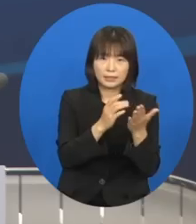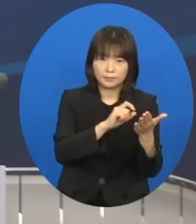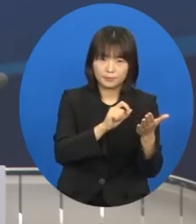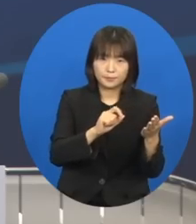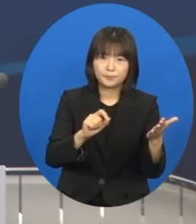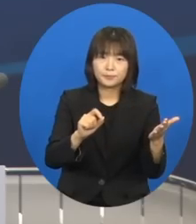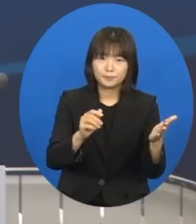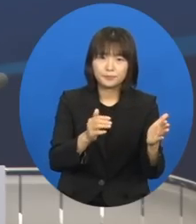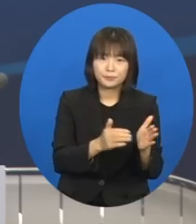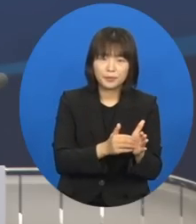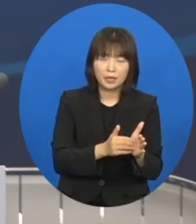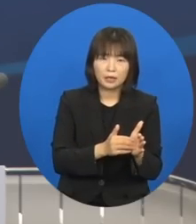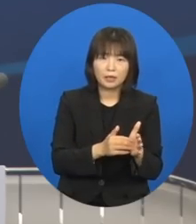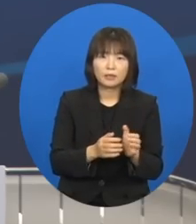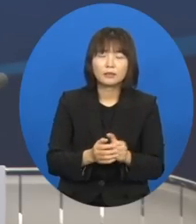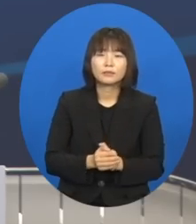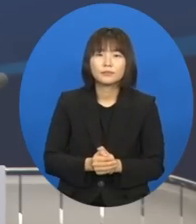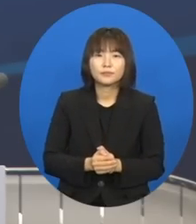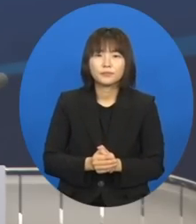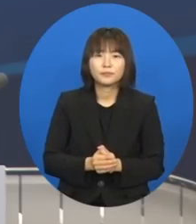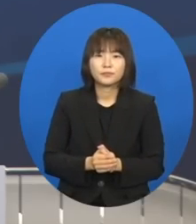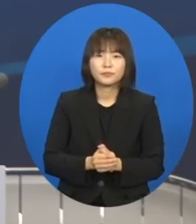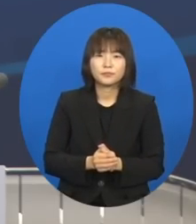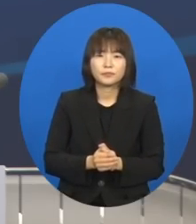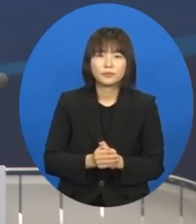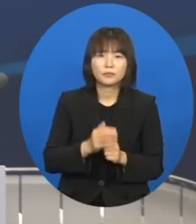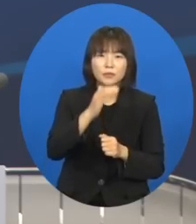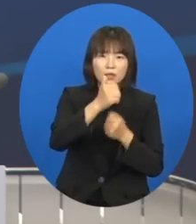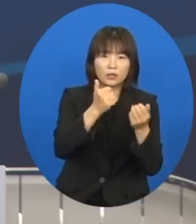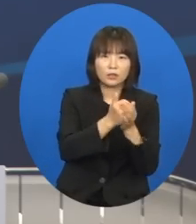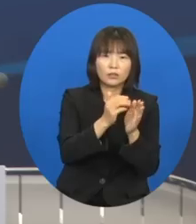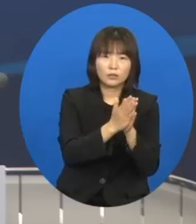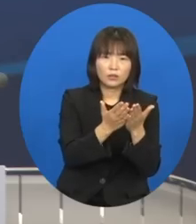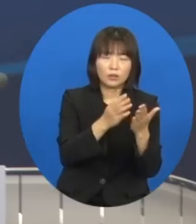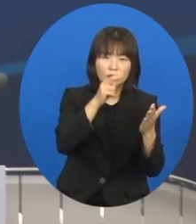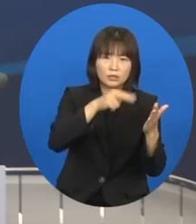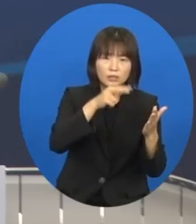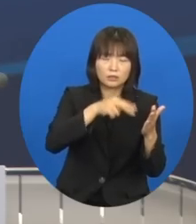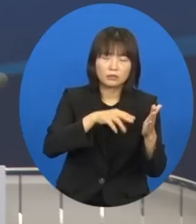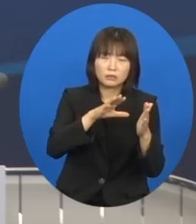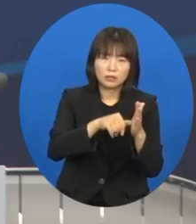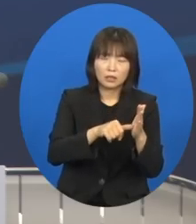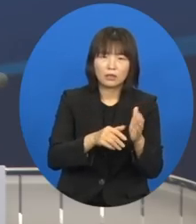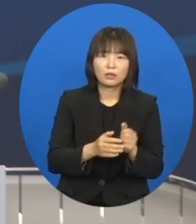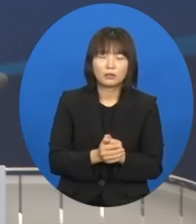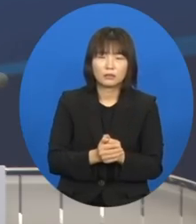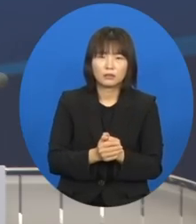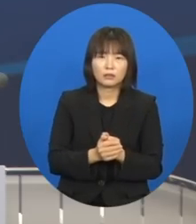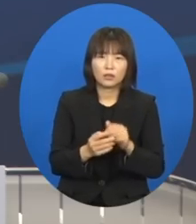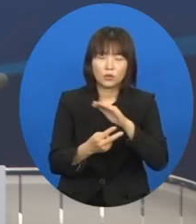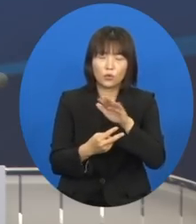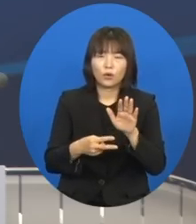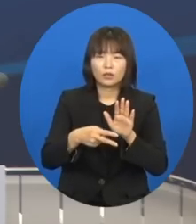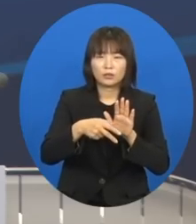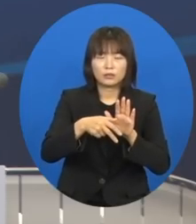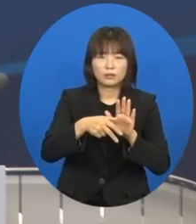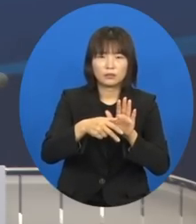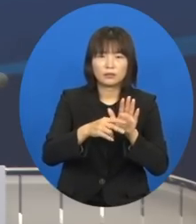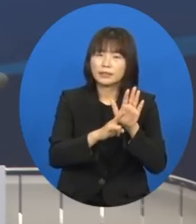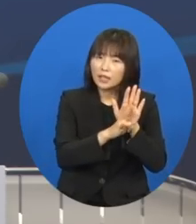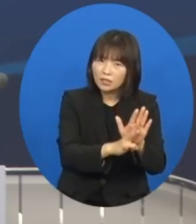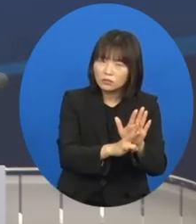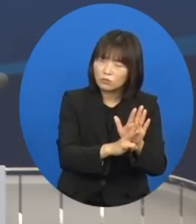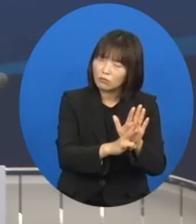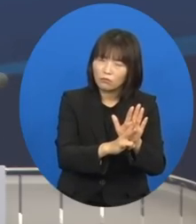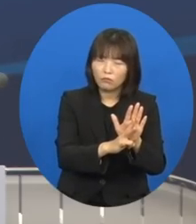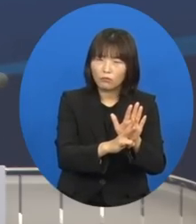계시록을 읽는데 19장에서 22절 너무 어려운 거예요. 계시록 자체가. 또 목사님 설교를 계시록을 많이